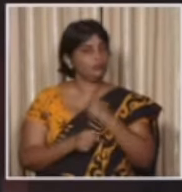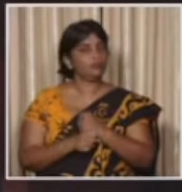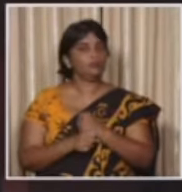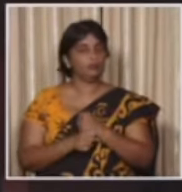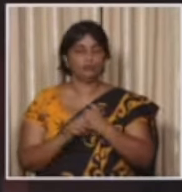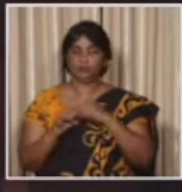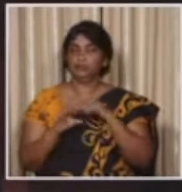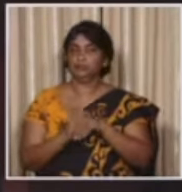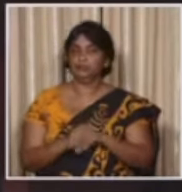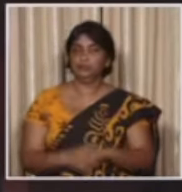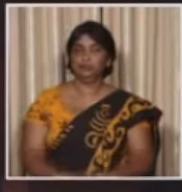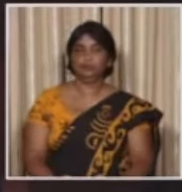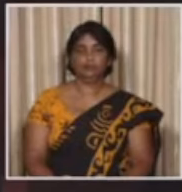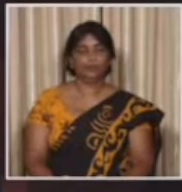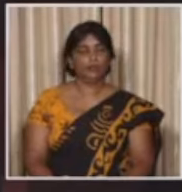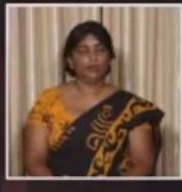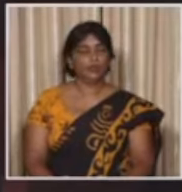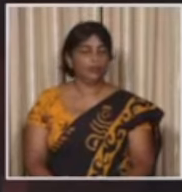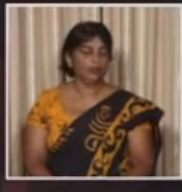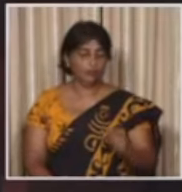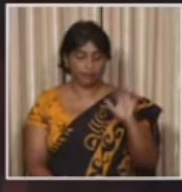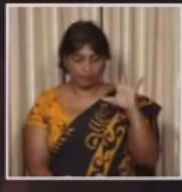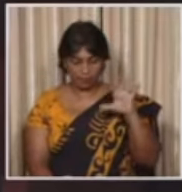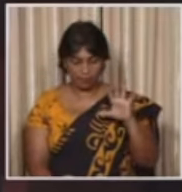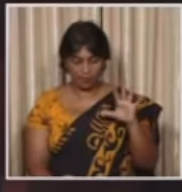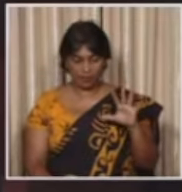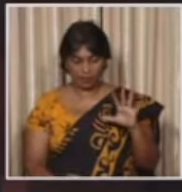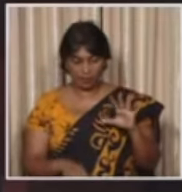අනුගත වෙයි කියලා. පස්වෙනි සංශෝධනය